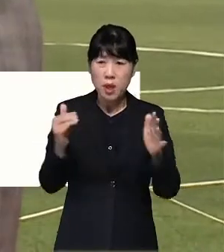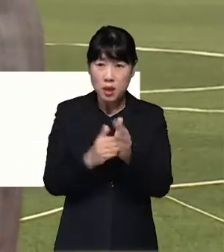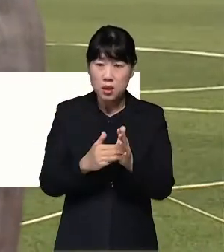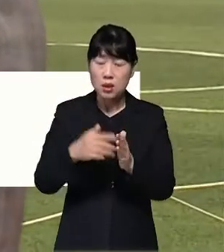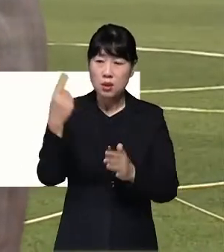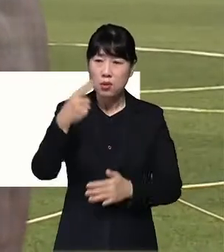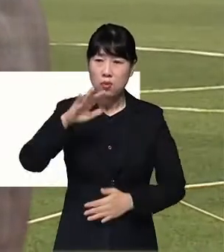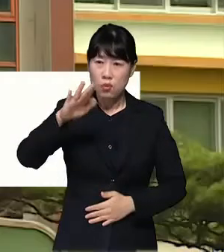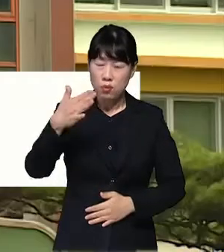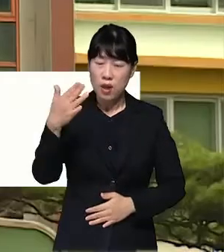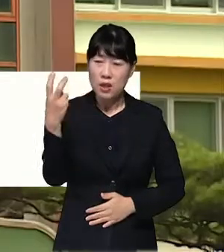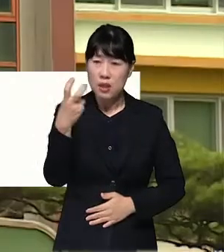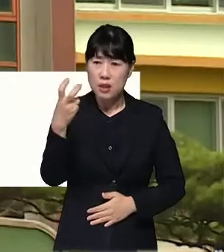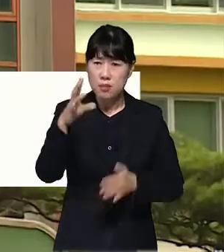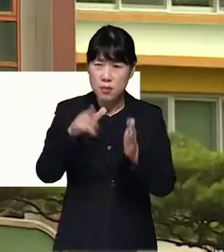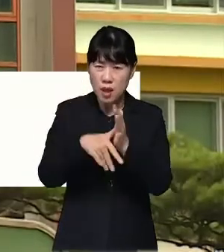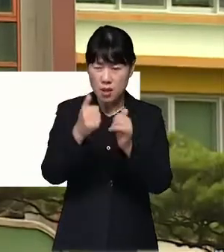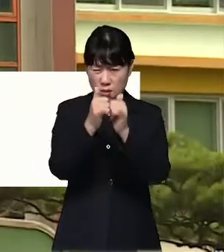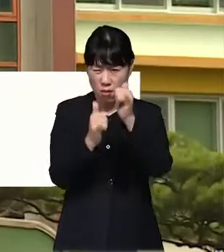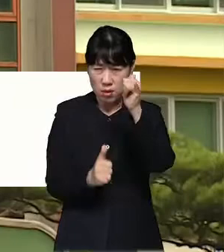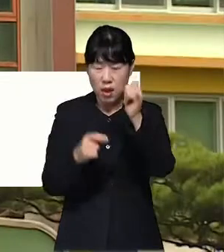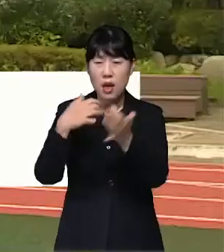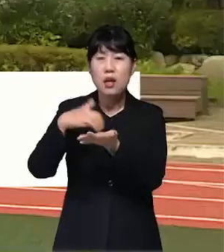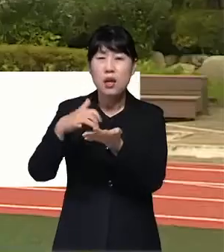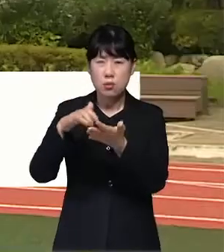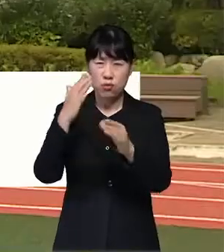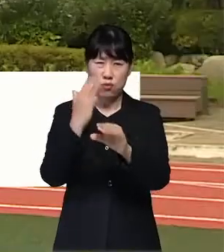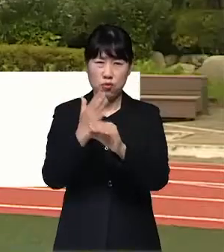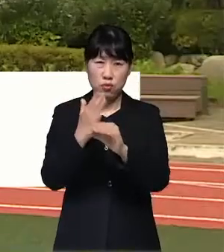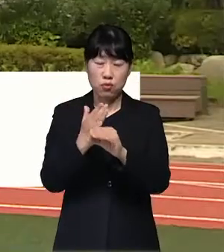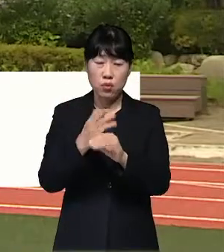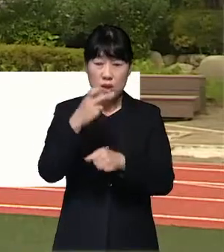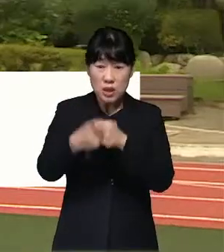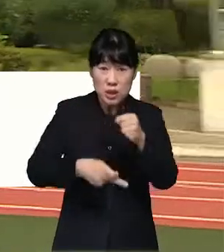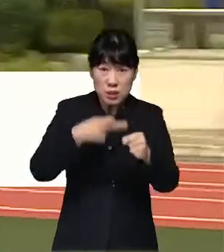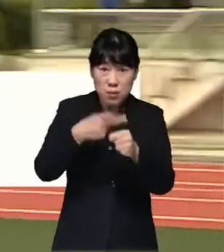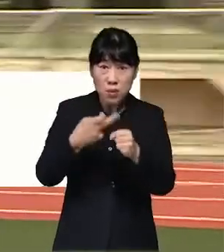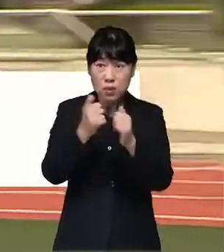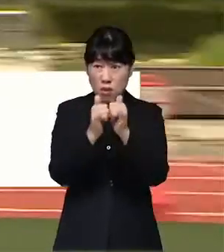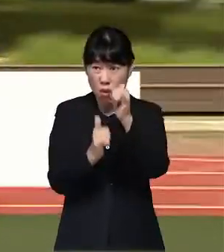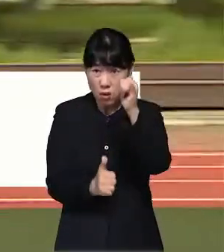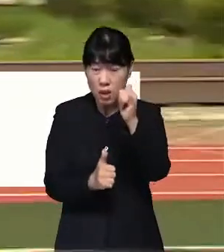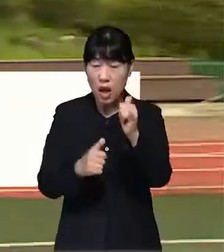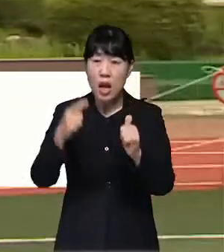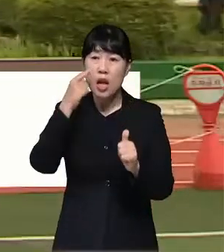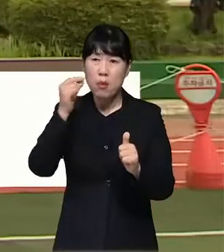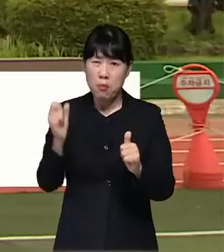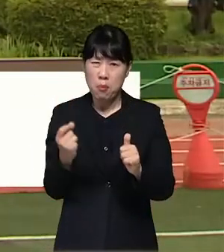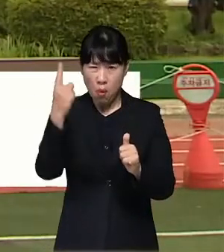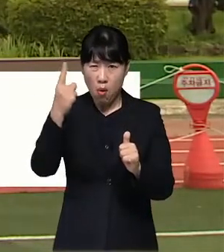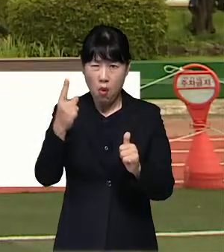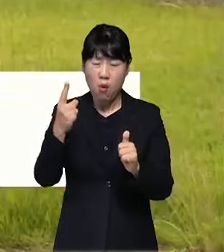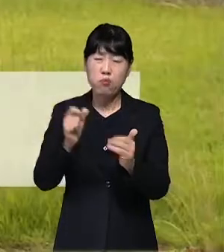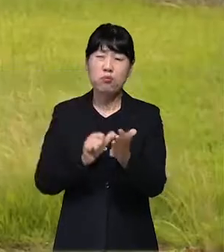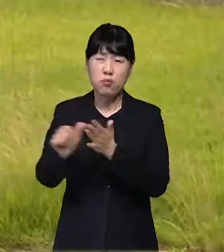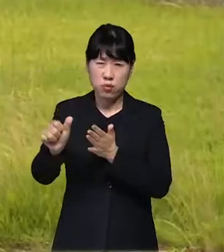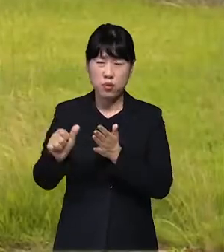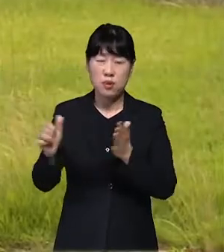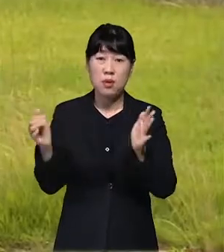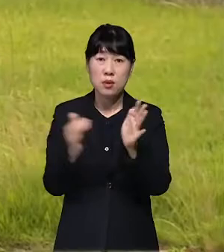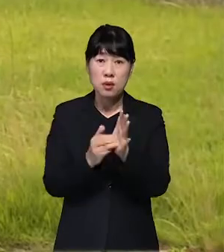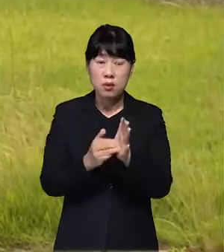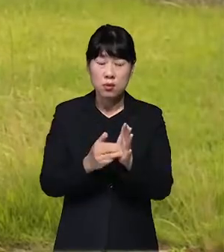제 개교 시점으로 부터 역사를 기사 나고 있습니다 12 년의 역사가 일제에 의해 치워진 겁니다